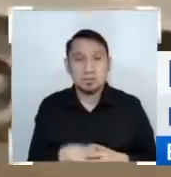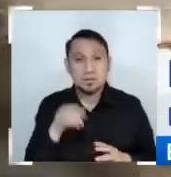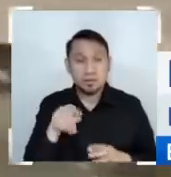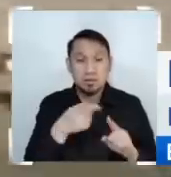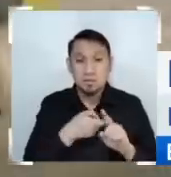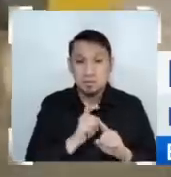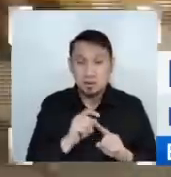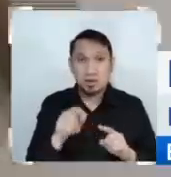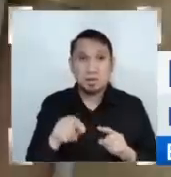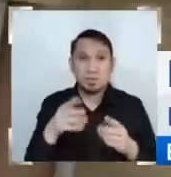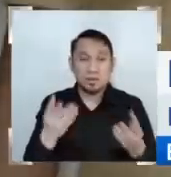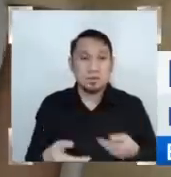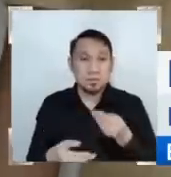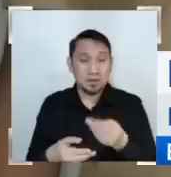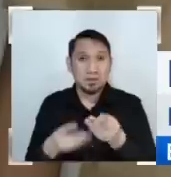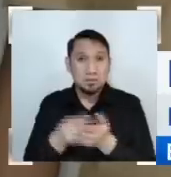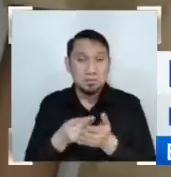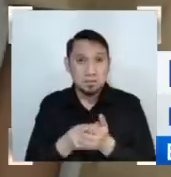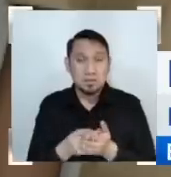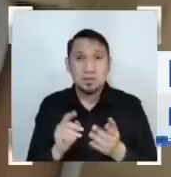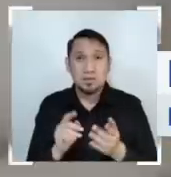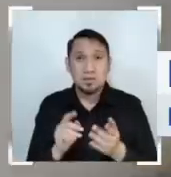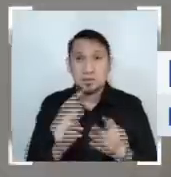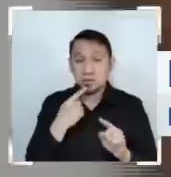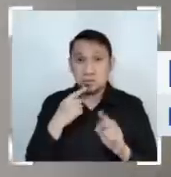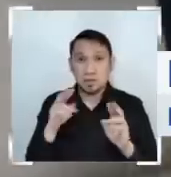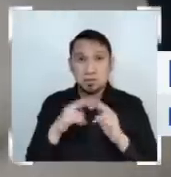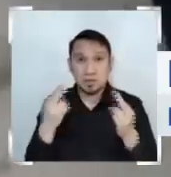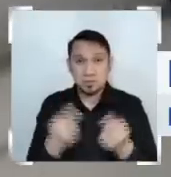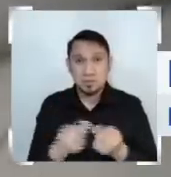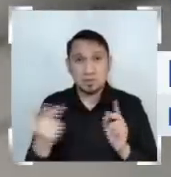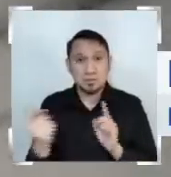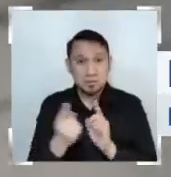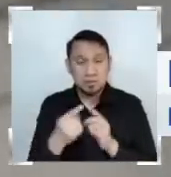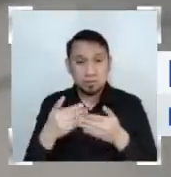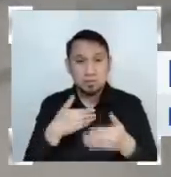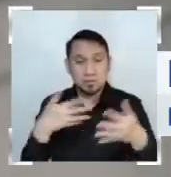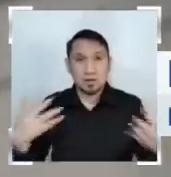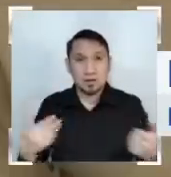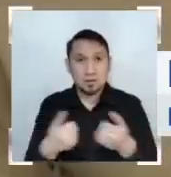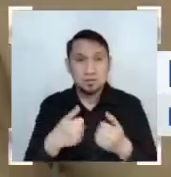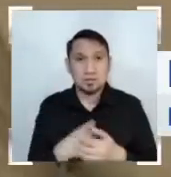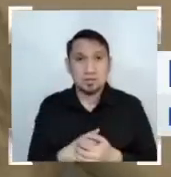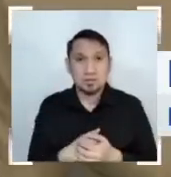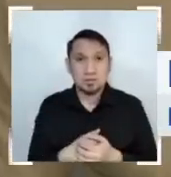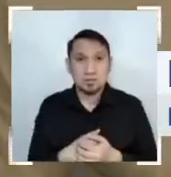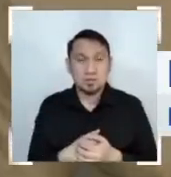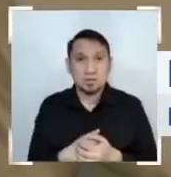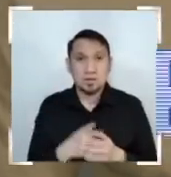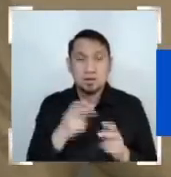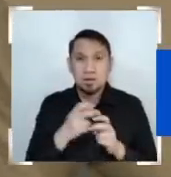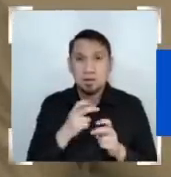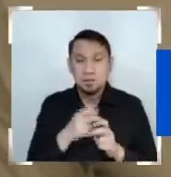at magre-remit sana ng pera. Ayon sa kaanak ng biktima, nakita pa sila bago ang aksidente. Sobrang hirap sir kasi siya lang talaga yung